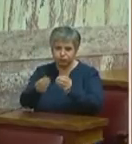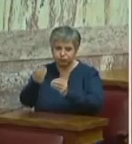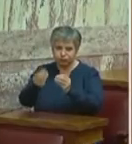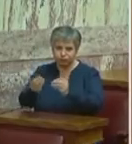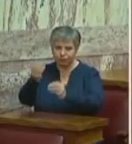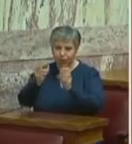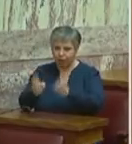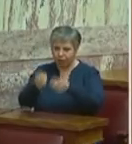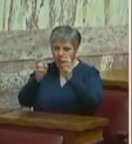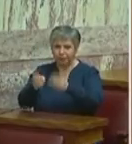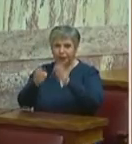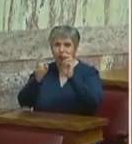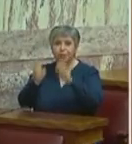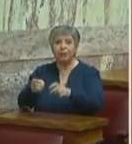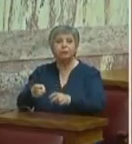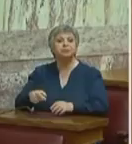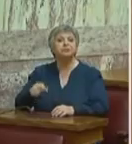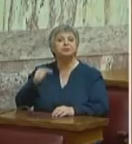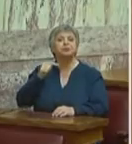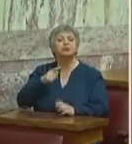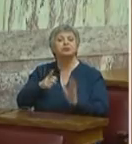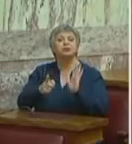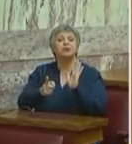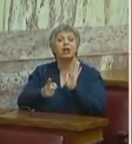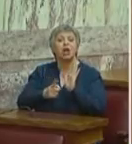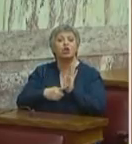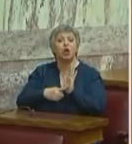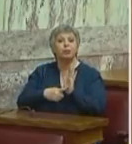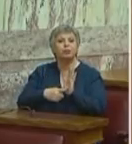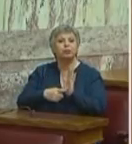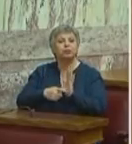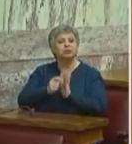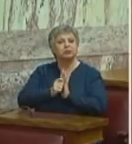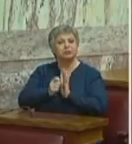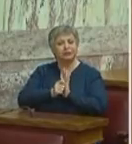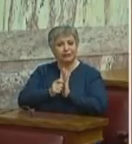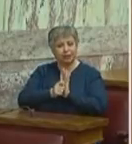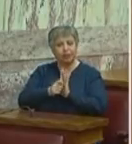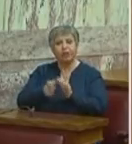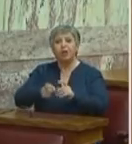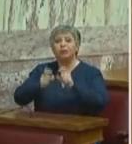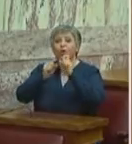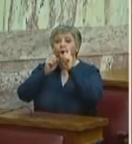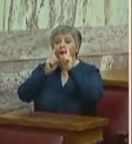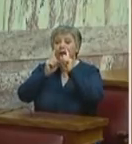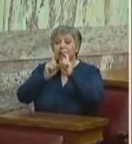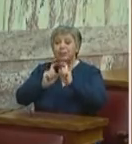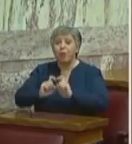και της υποχρέωσης συνταγματικής των δικαστών μόλις πέφτουν σε πολιτικά πρόσωπα να παραδίδουν το φάκελο στη δικαιοσύνη, στην Βουλή, με